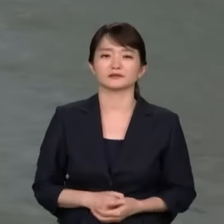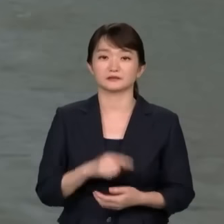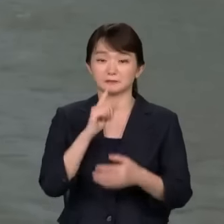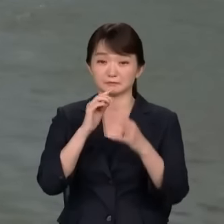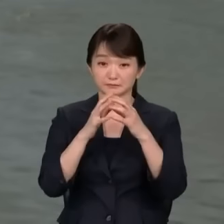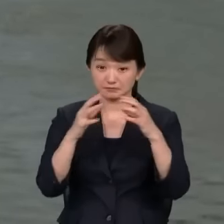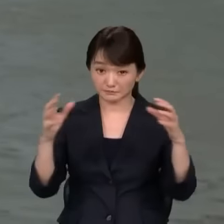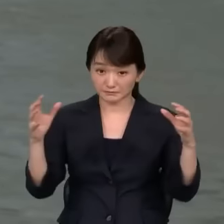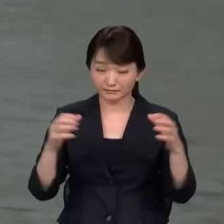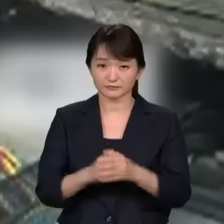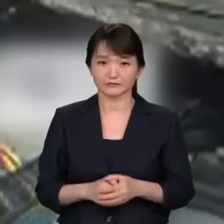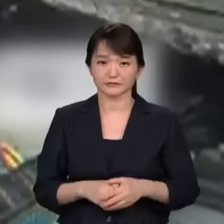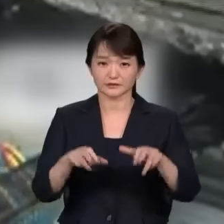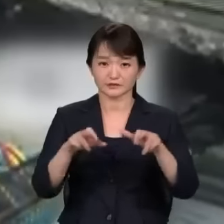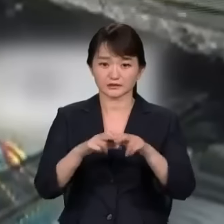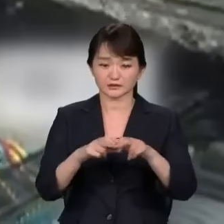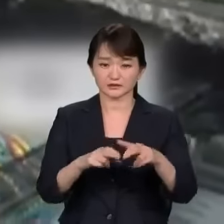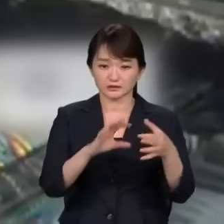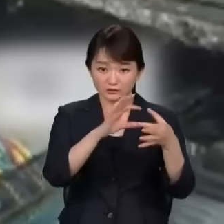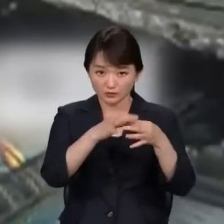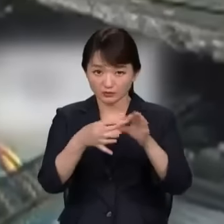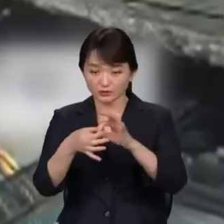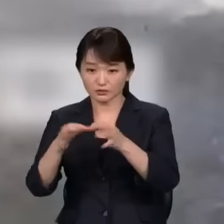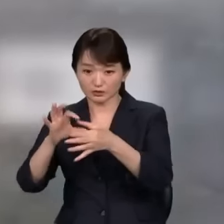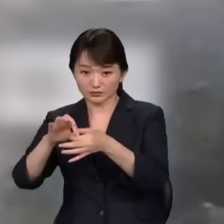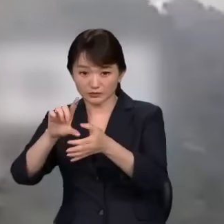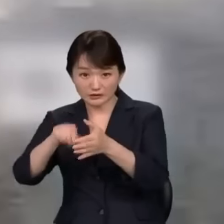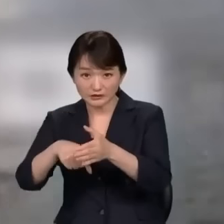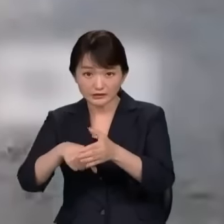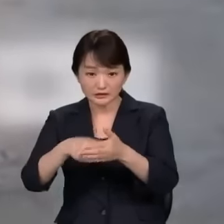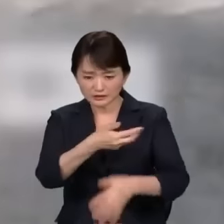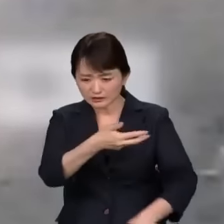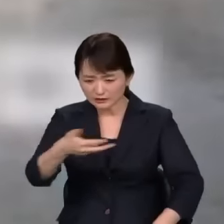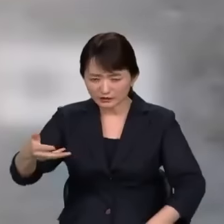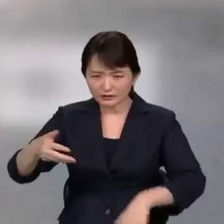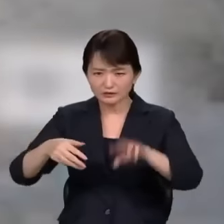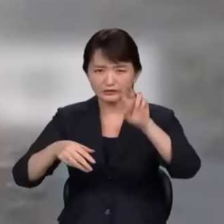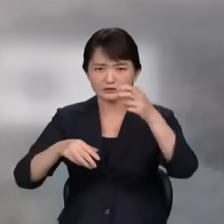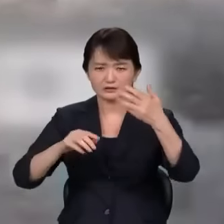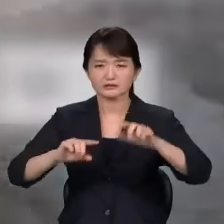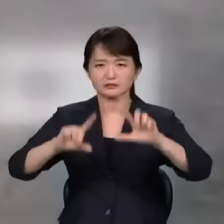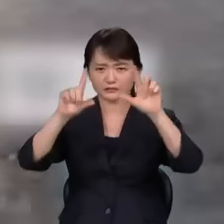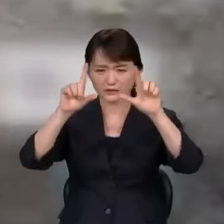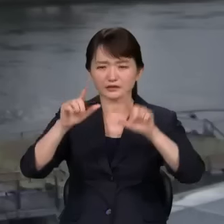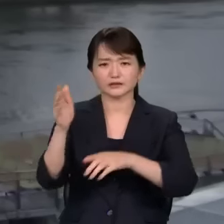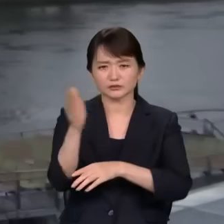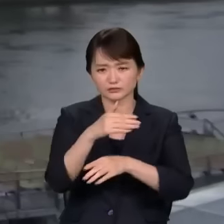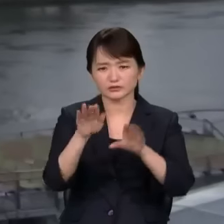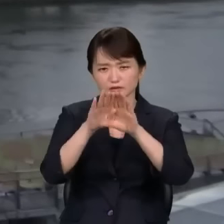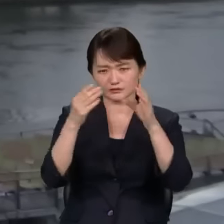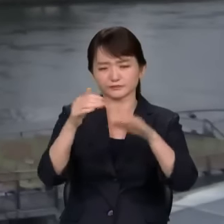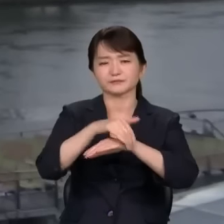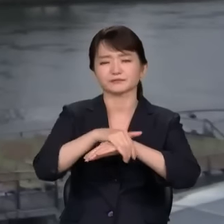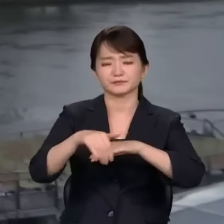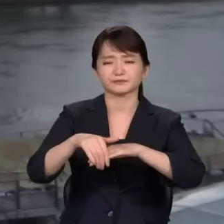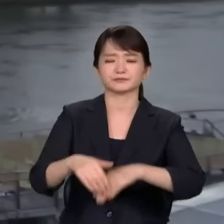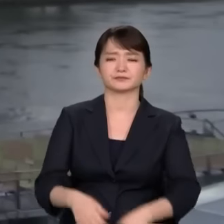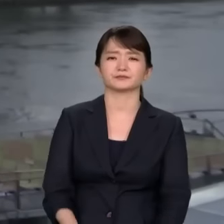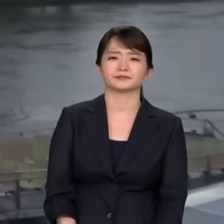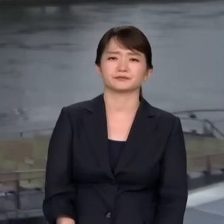논란에도 패럴림픽 트라이애슬론 경기 역시 센강에서 현지 시간 28일부터 열릴 예정입니다.